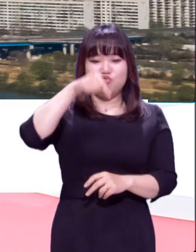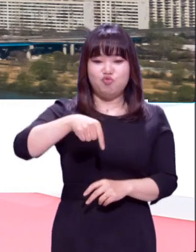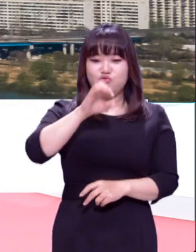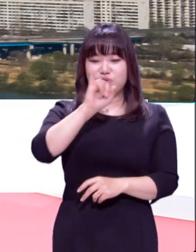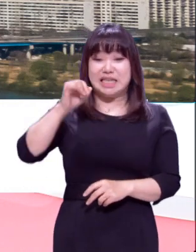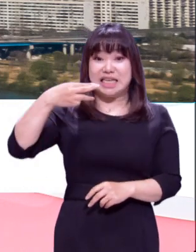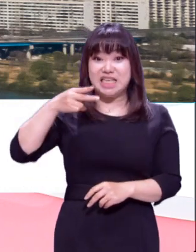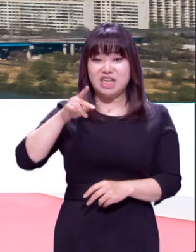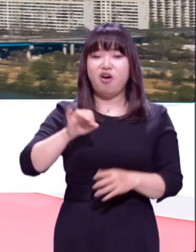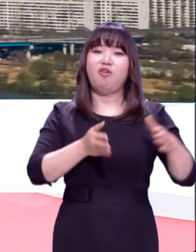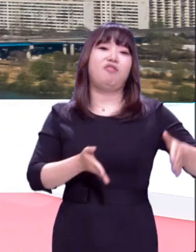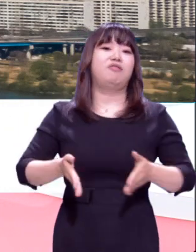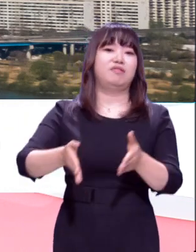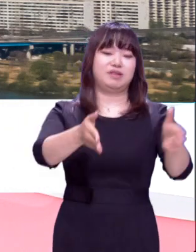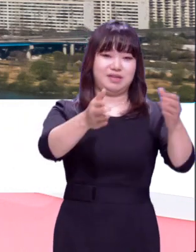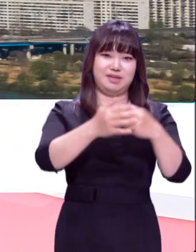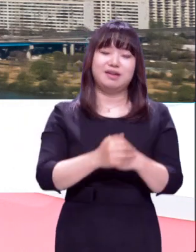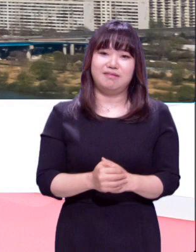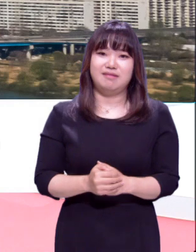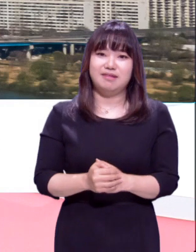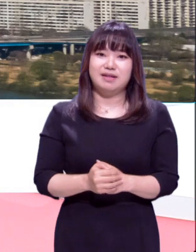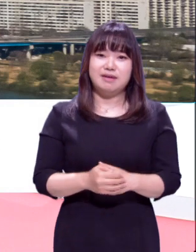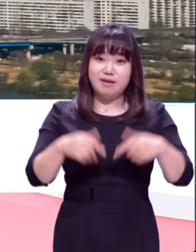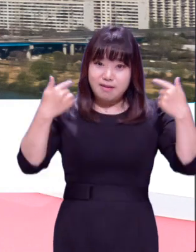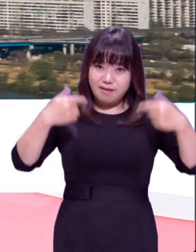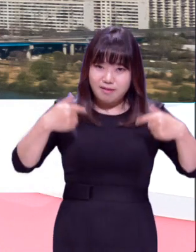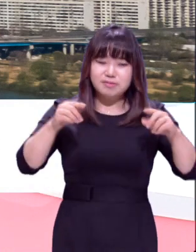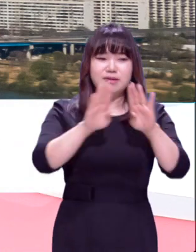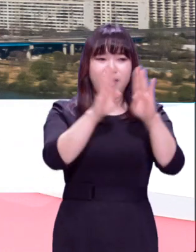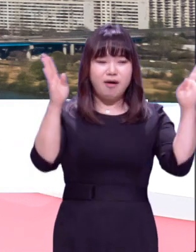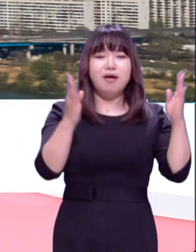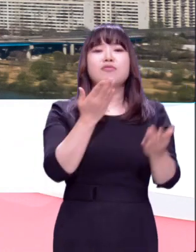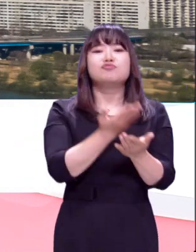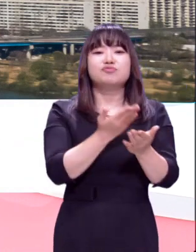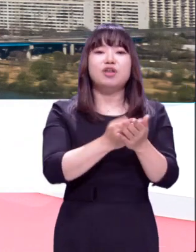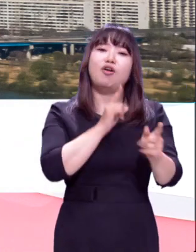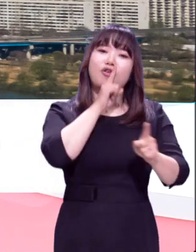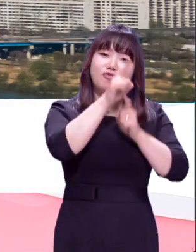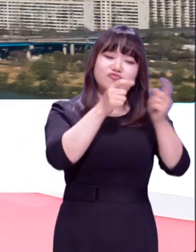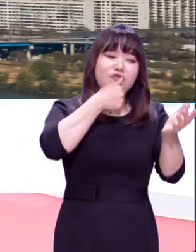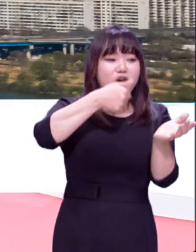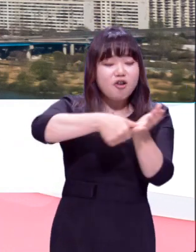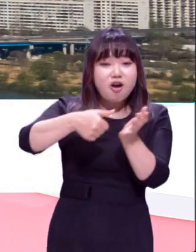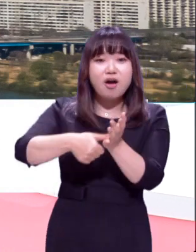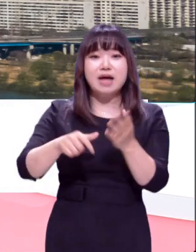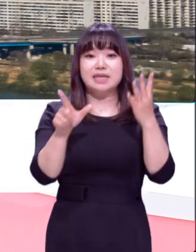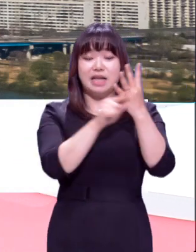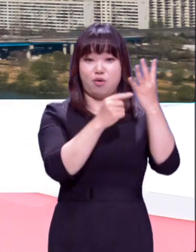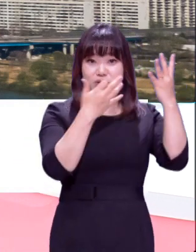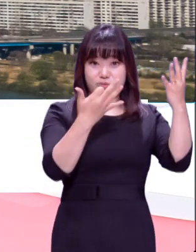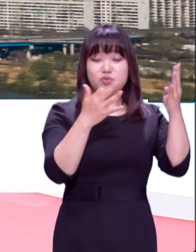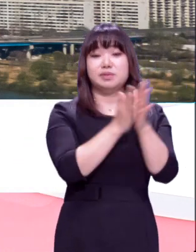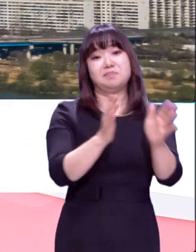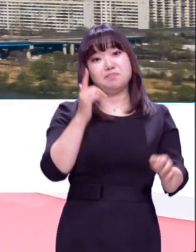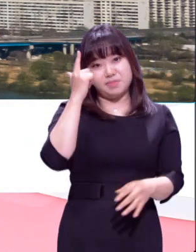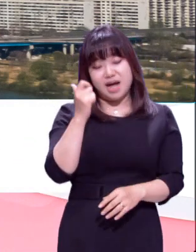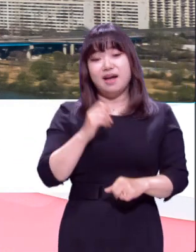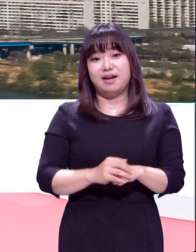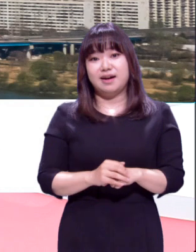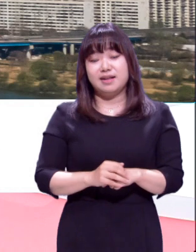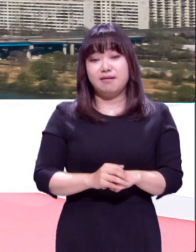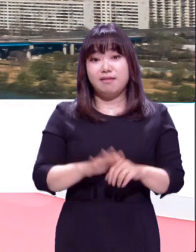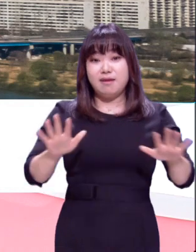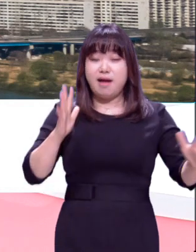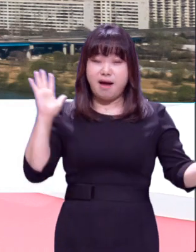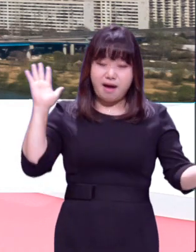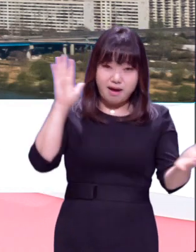우이령길인데요. 네, 강북구에서는 이 우이령길을 상시 개방하자는 서명운동이 지난 4월 19일부터 진행되고 있습니다. 네,